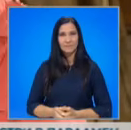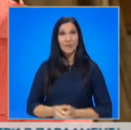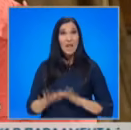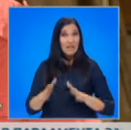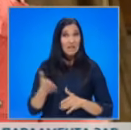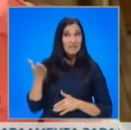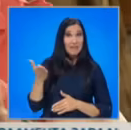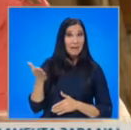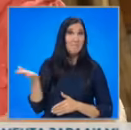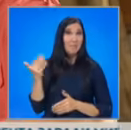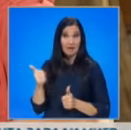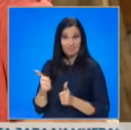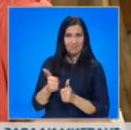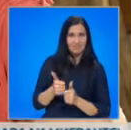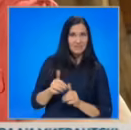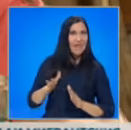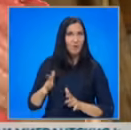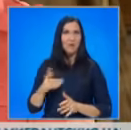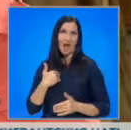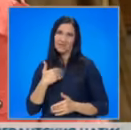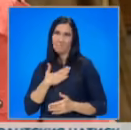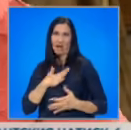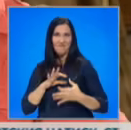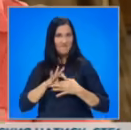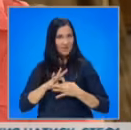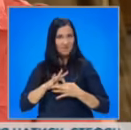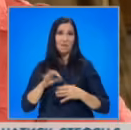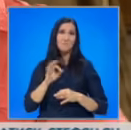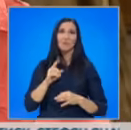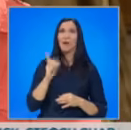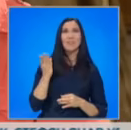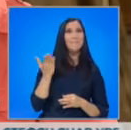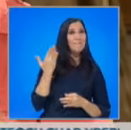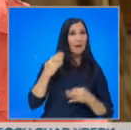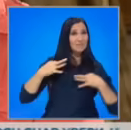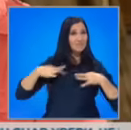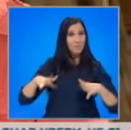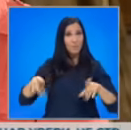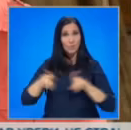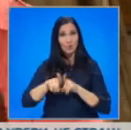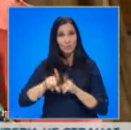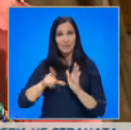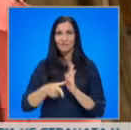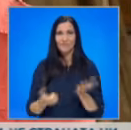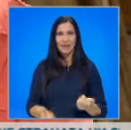Или те бяха с някого, или аз имах връзка и никога не бяхме свободни по едно и също време.